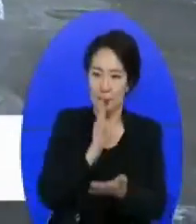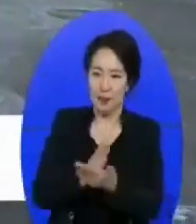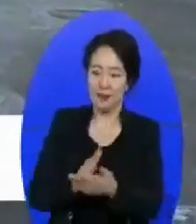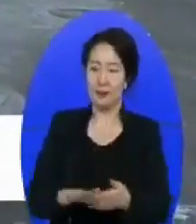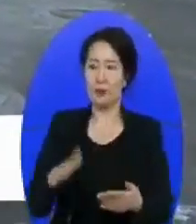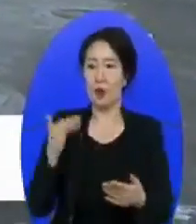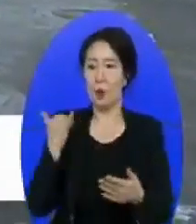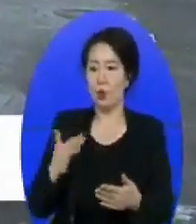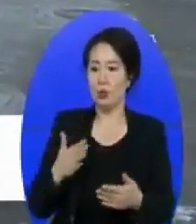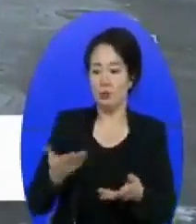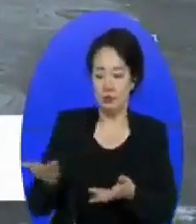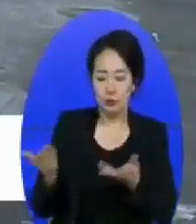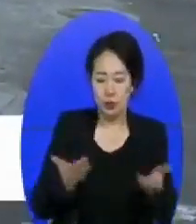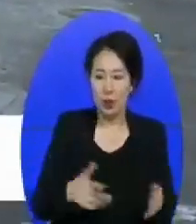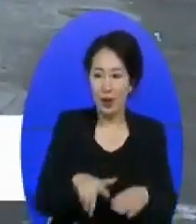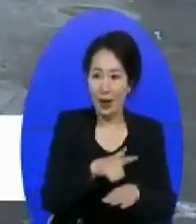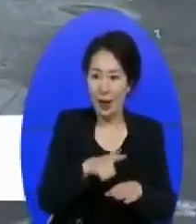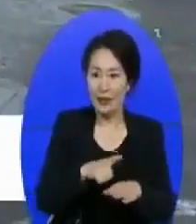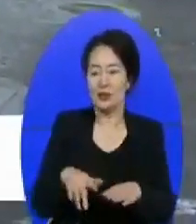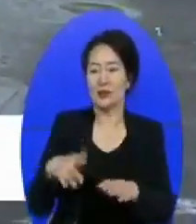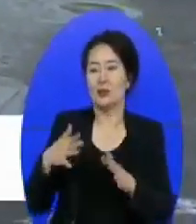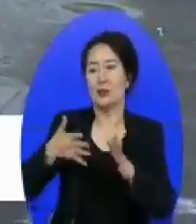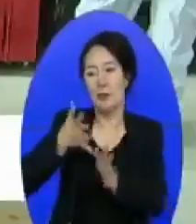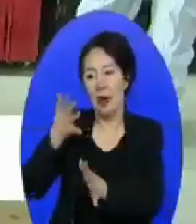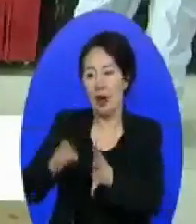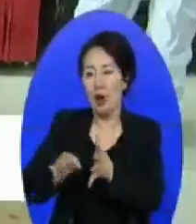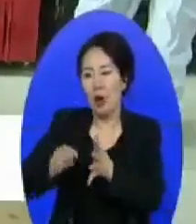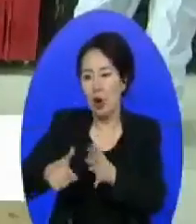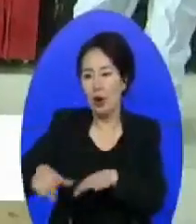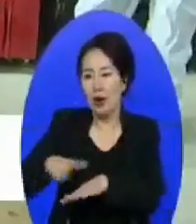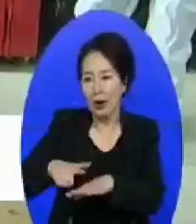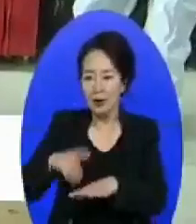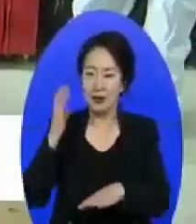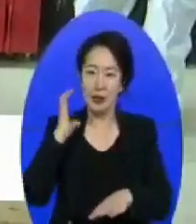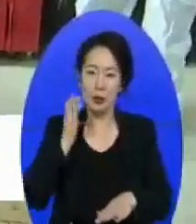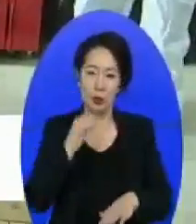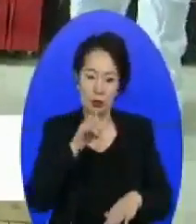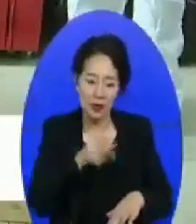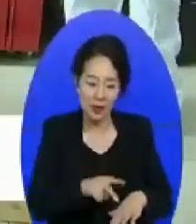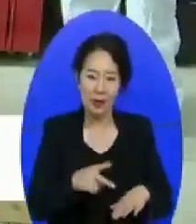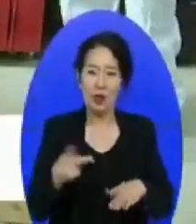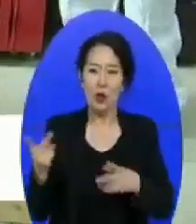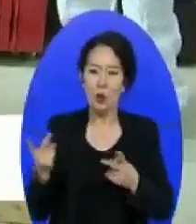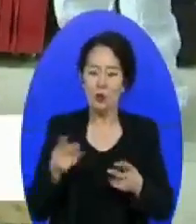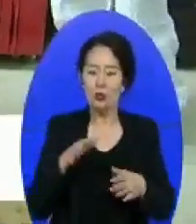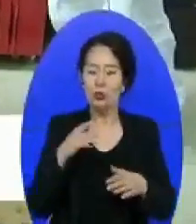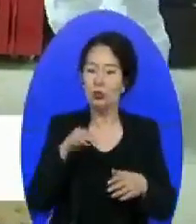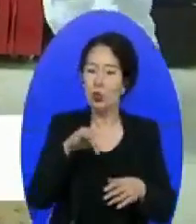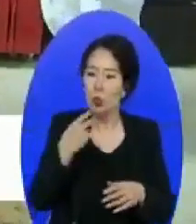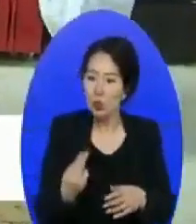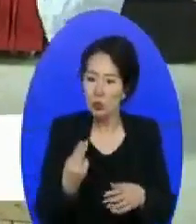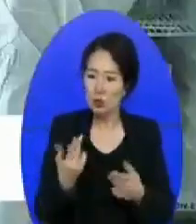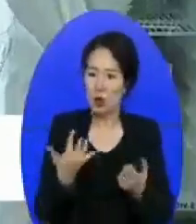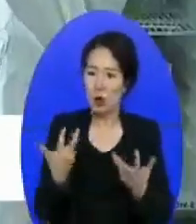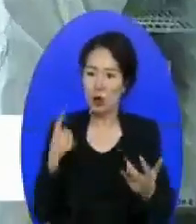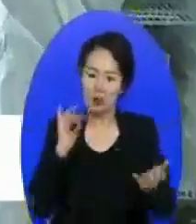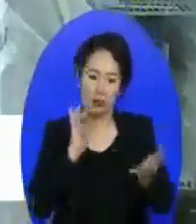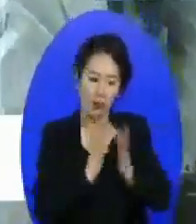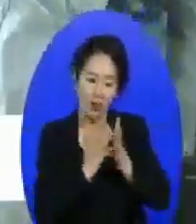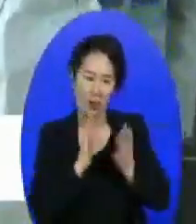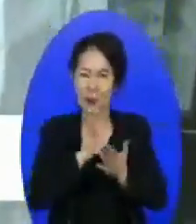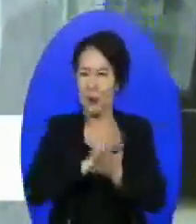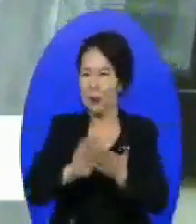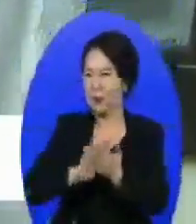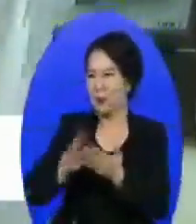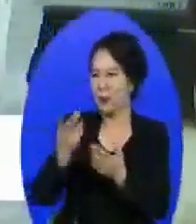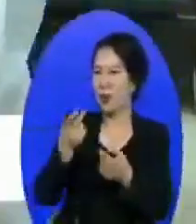Ус түгэх газар, орон сууцны хогийн цэгүүд, дугуйт сурын газар, автобусны буудал, түргэн үйлчилгээний цэг зэрэг олон нийт хамгийн их цугладаг газруудад ариутгалыг